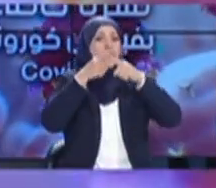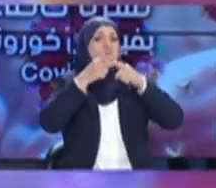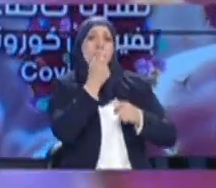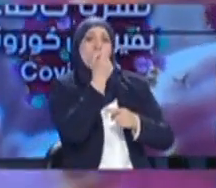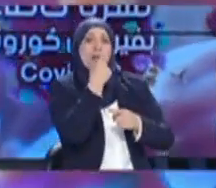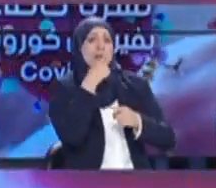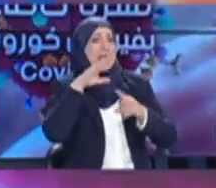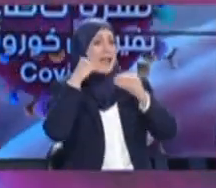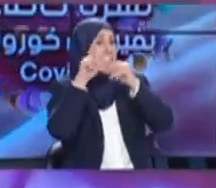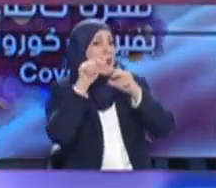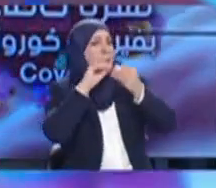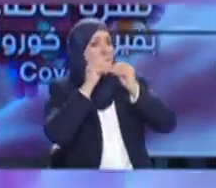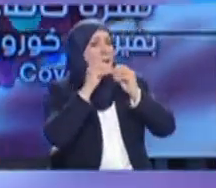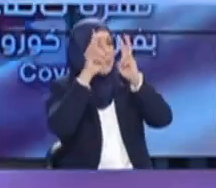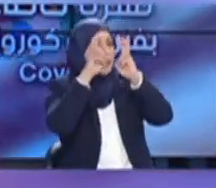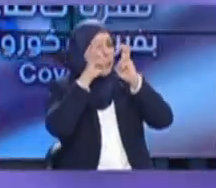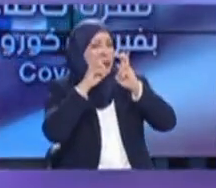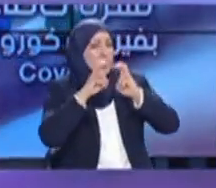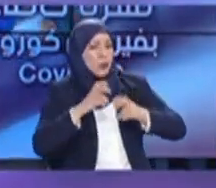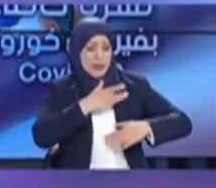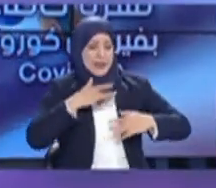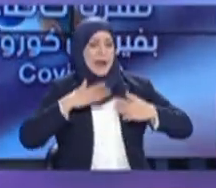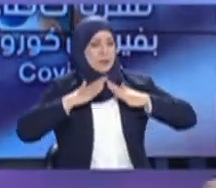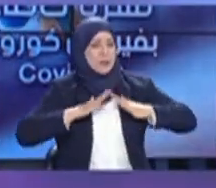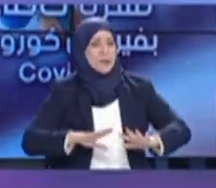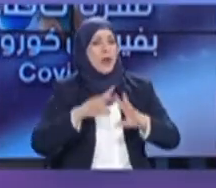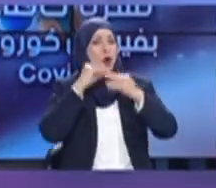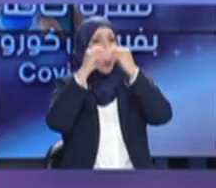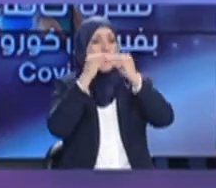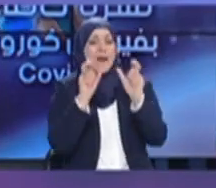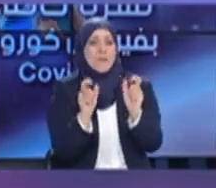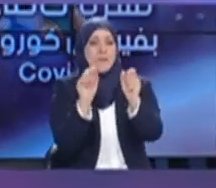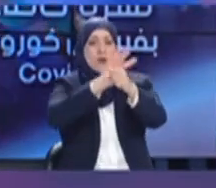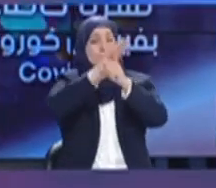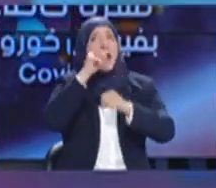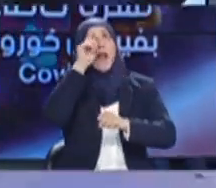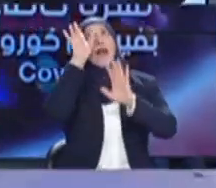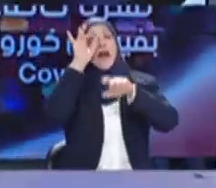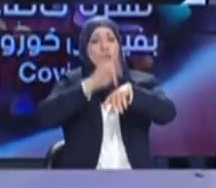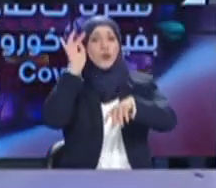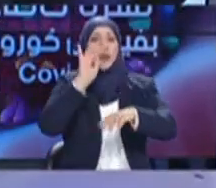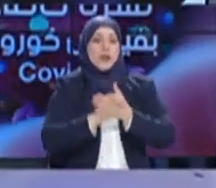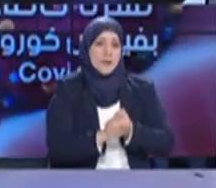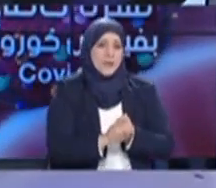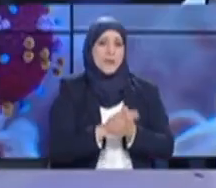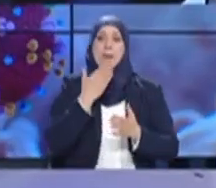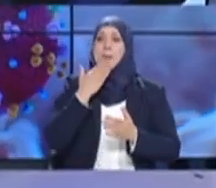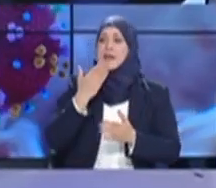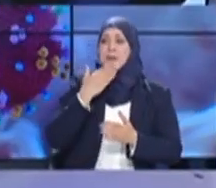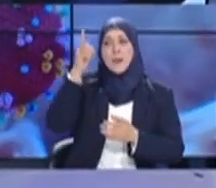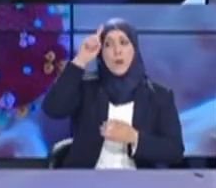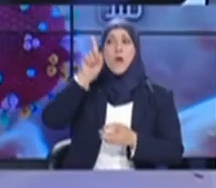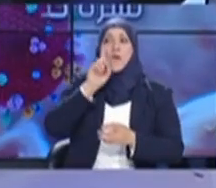ما تنقصش من المناعه نتاعهم بالنسبه للفيروس على لا تقدر كان اصابوا به؟ يعطيك الصحة بارك الله